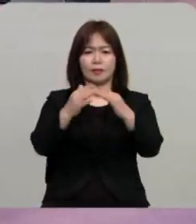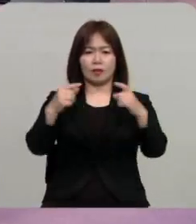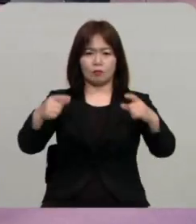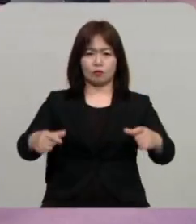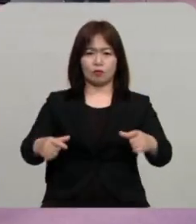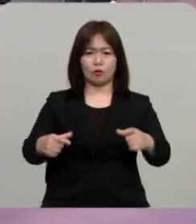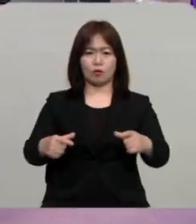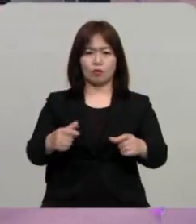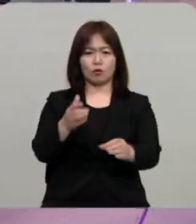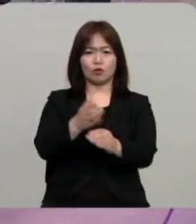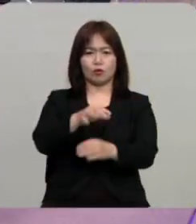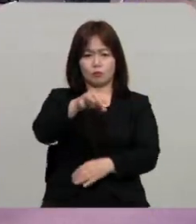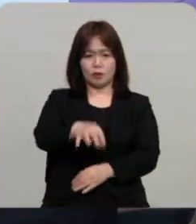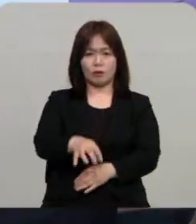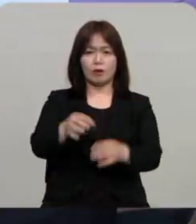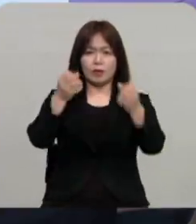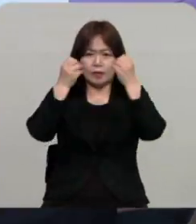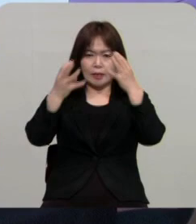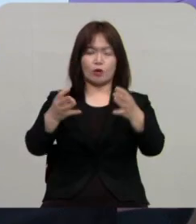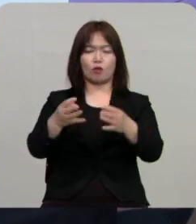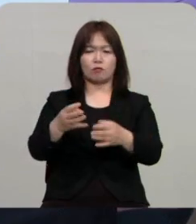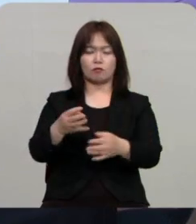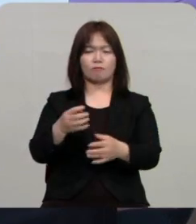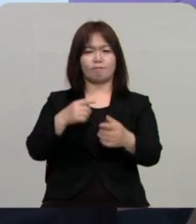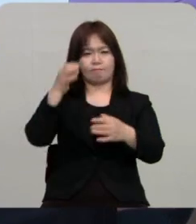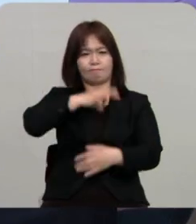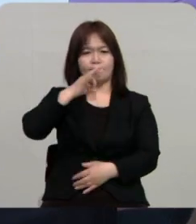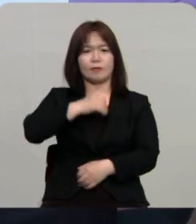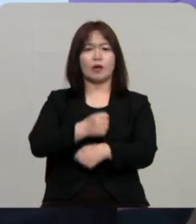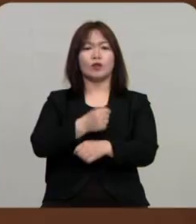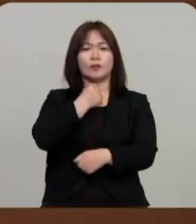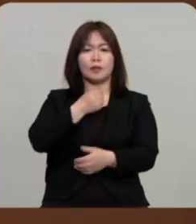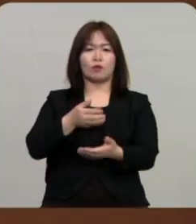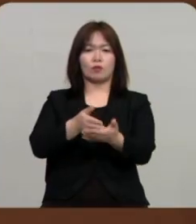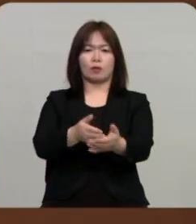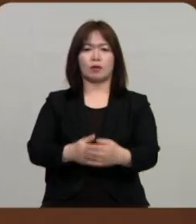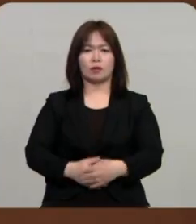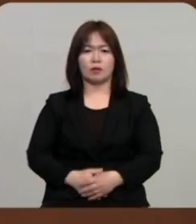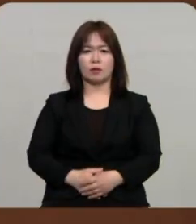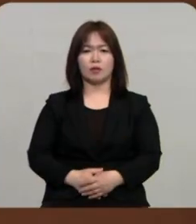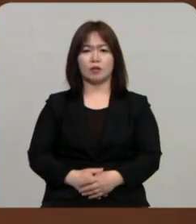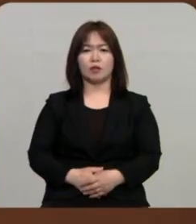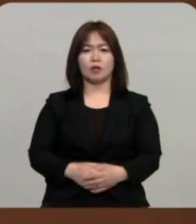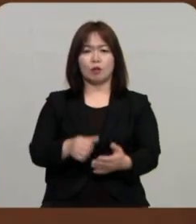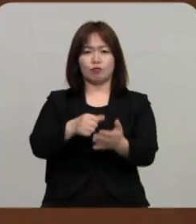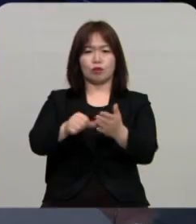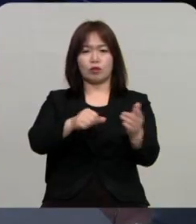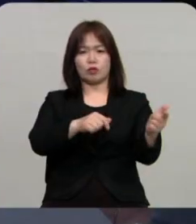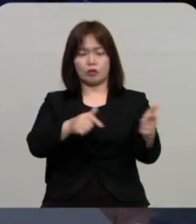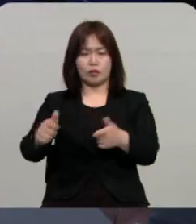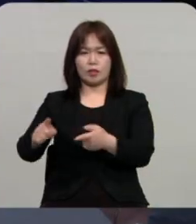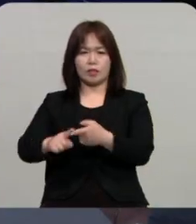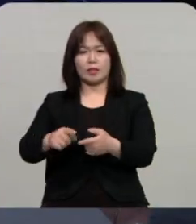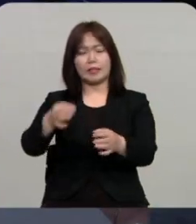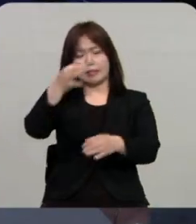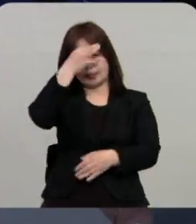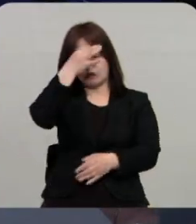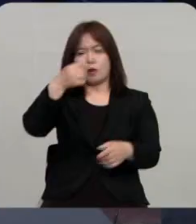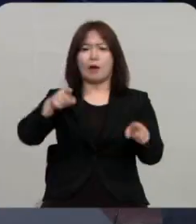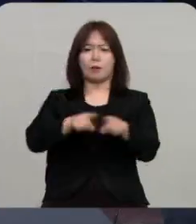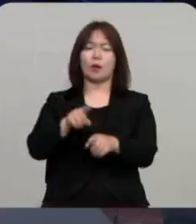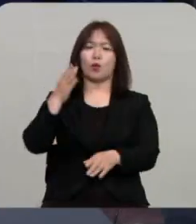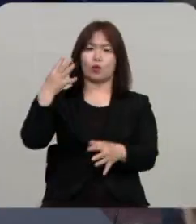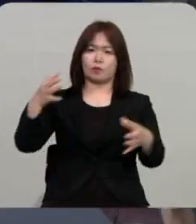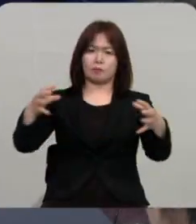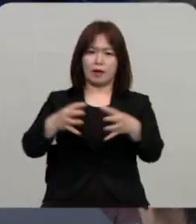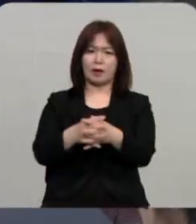K문화 산업의 거점을 조성해 새로운 부가가치를 창출하겠다고 선언했습니다. 고유의 유무형 자산에 첨단 기술과 현대적